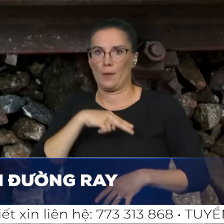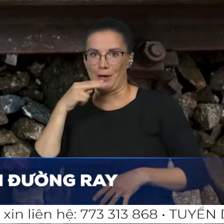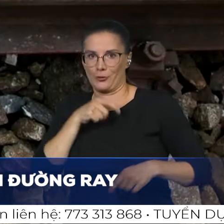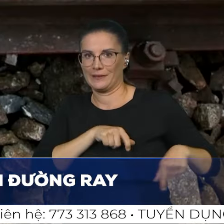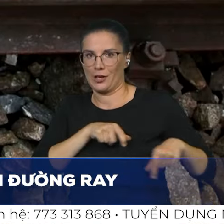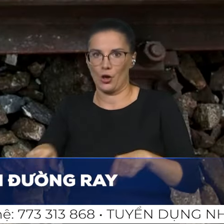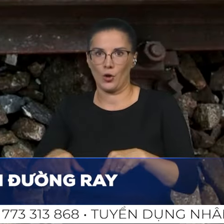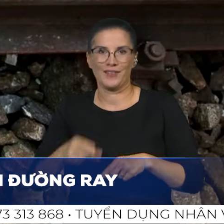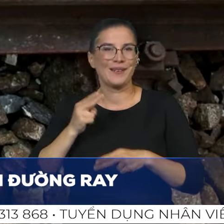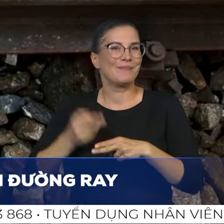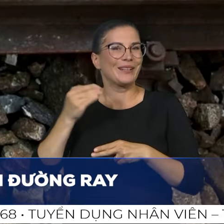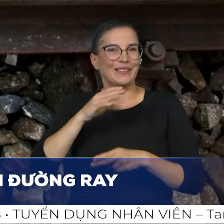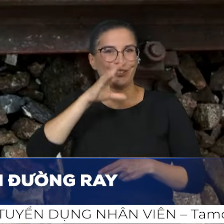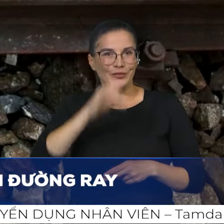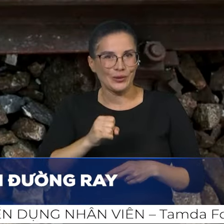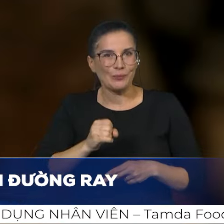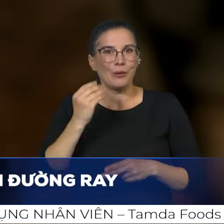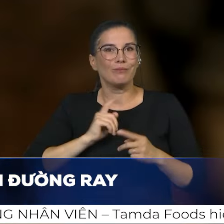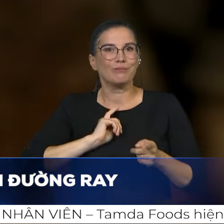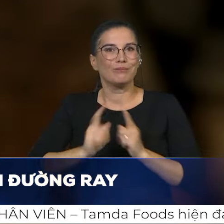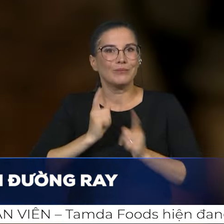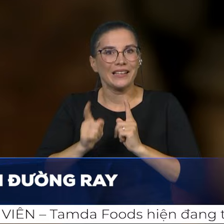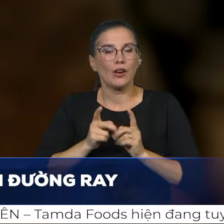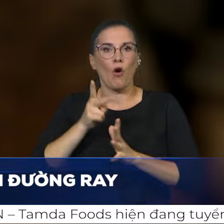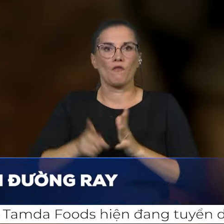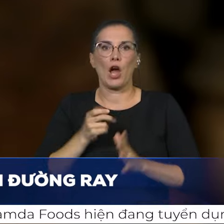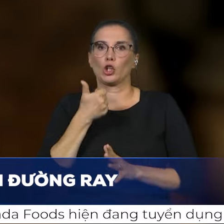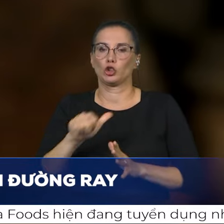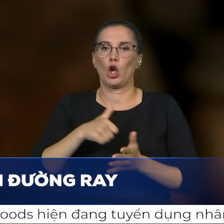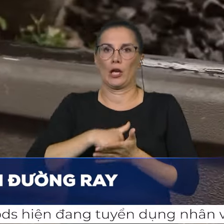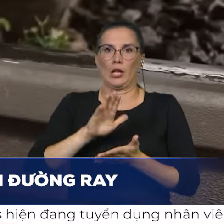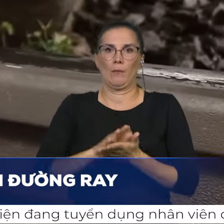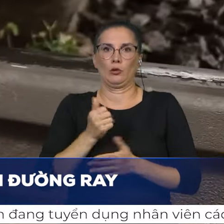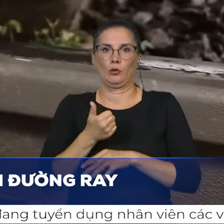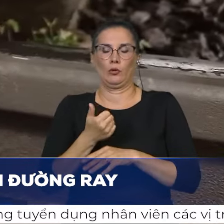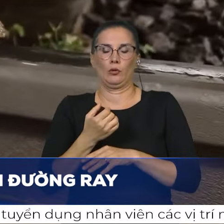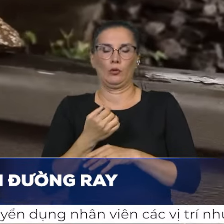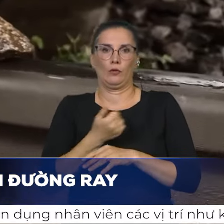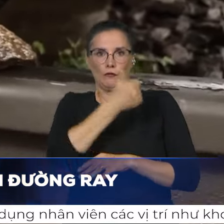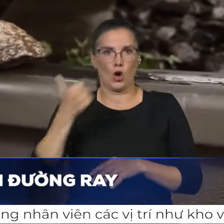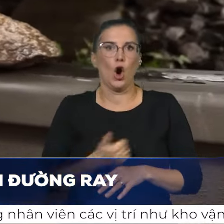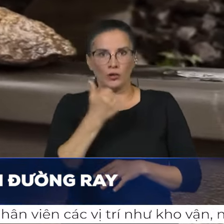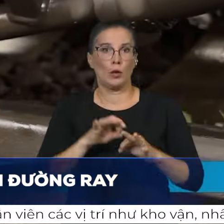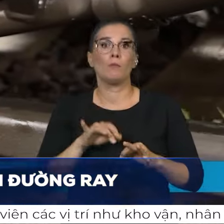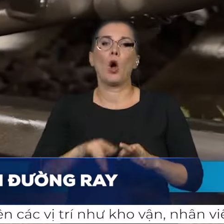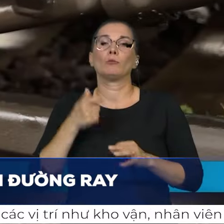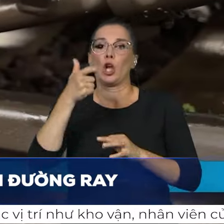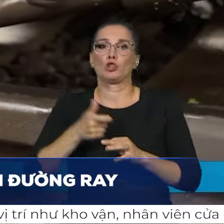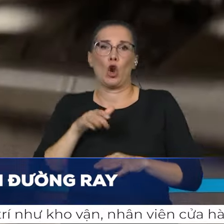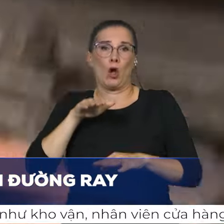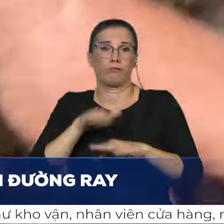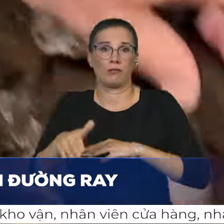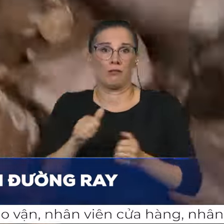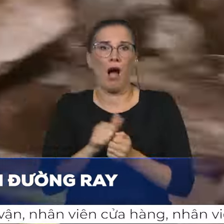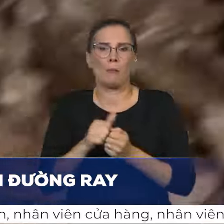độ khoảng 60 km/h và không bị chật bánh nhờ phản ứng nhanh của người lái tàu. Cảnh sát đang điều tra vụ việc như một hành vi bất hợp pháp, được coi là phạm